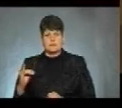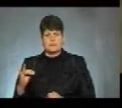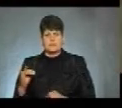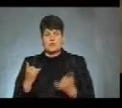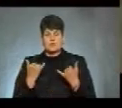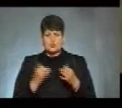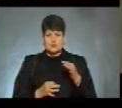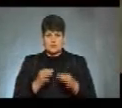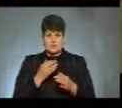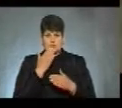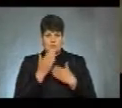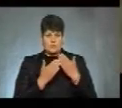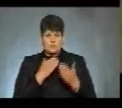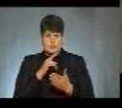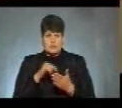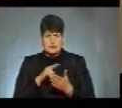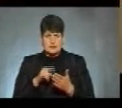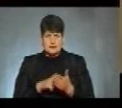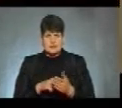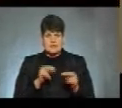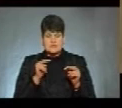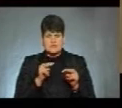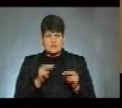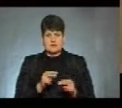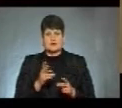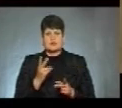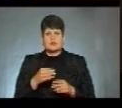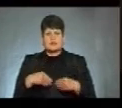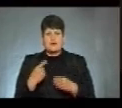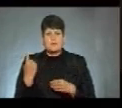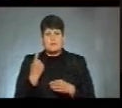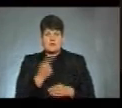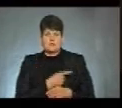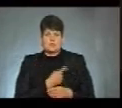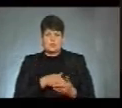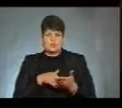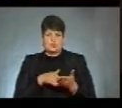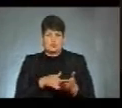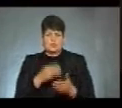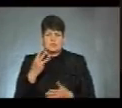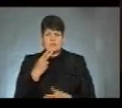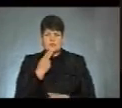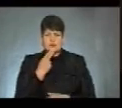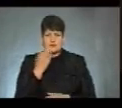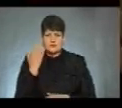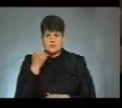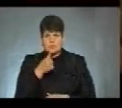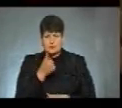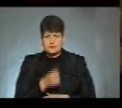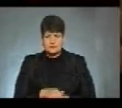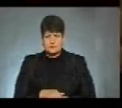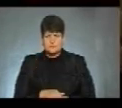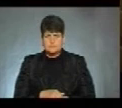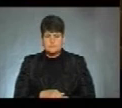Сьогодні у суді допитали свідка Віктора Хрупала, який надавав першу домедичну поміч Віталію Гнатишину 30 червня минулого року. Вийшли